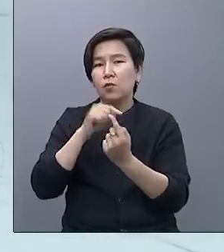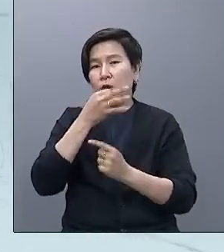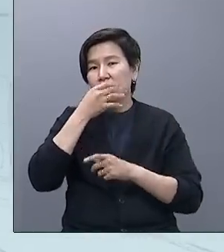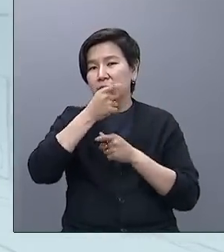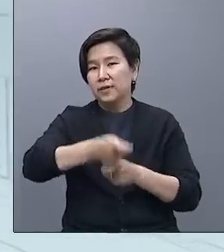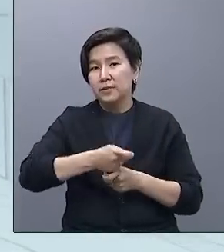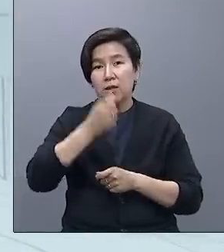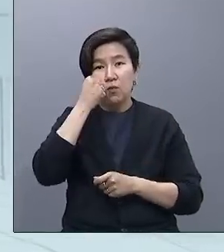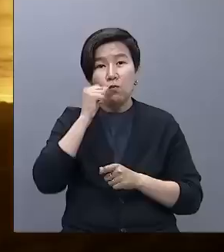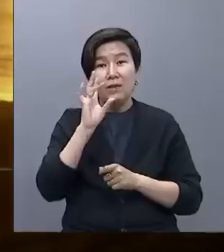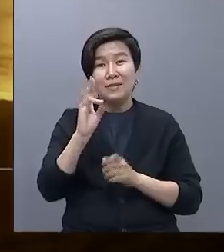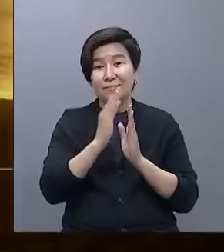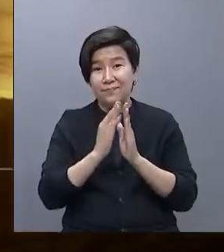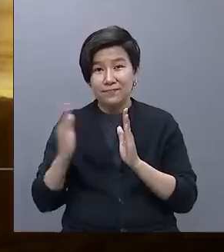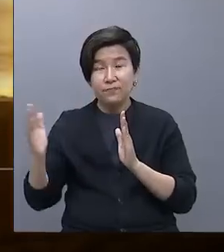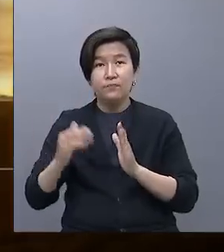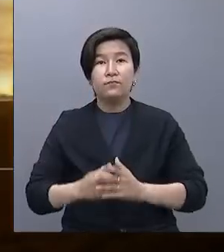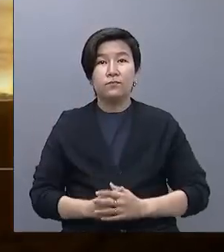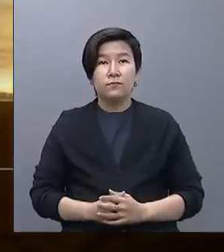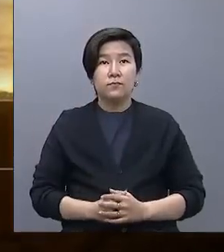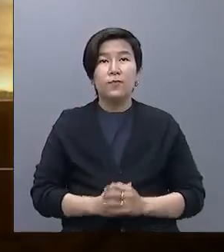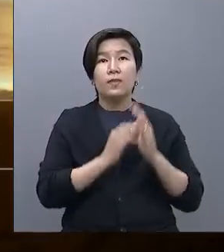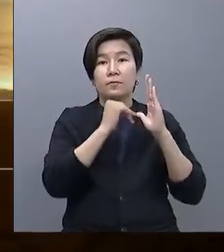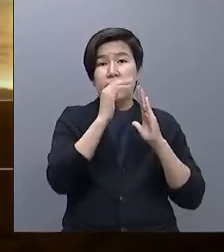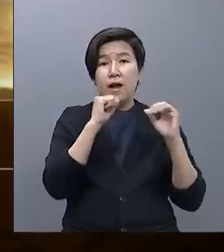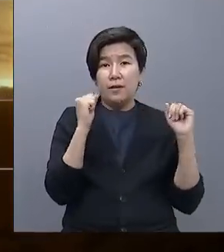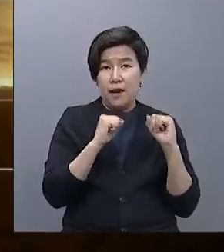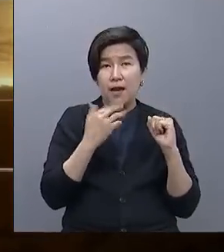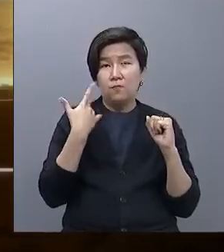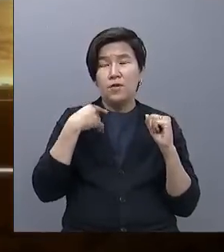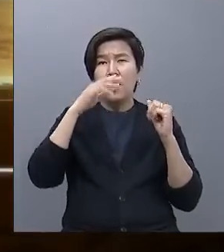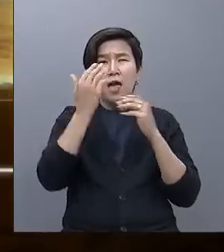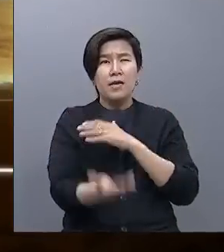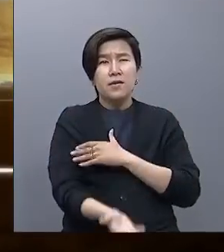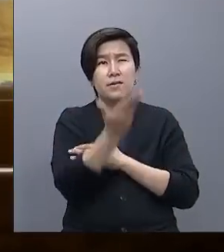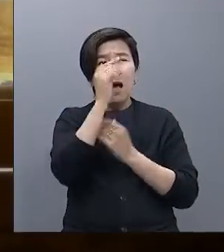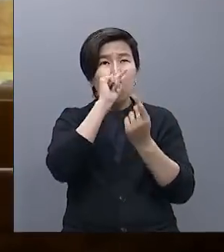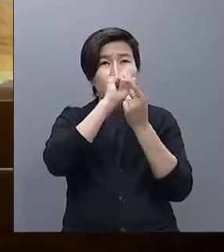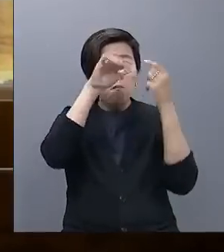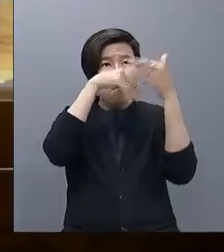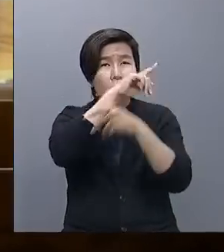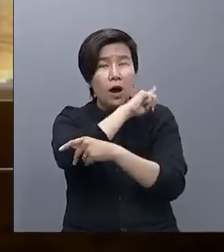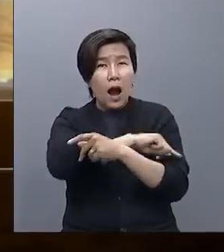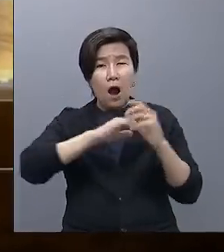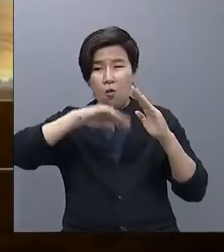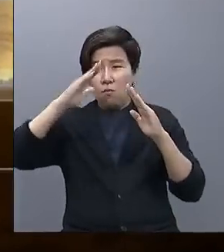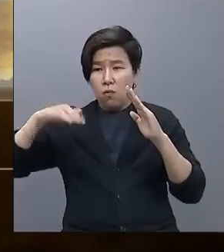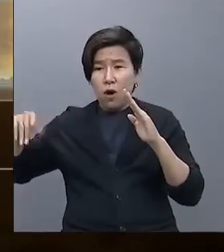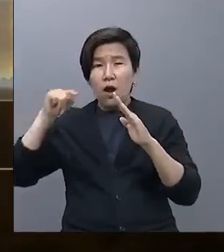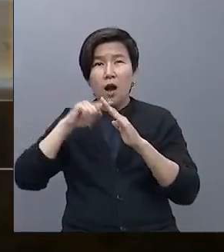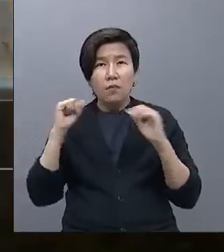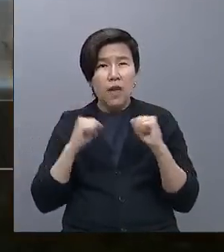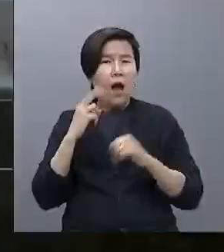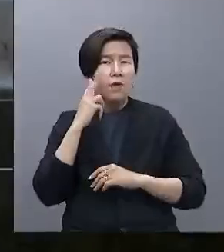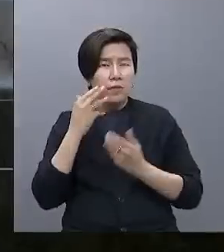ในช่วง7วันข้างหน้ากันต่อค่ะภาคเหนืออากาศเย็นถึงหนาวกับมีหมอกในตอนเช้าบริเวณยอดดอยอากาศหนาวถึงหนาวจัดและมีน้ำค้าง